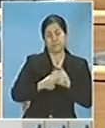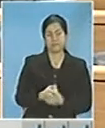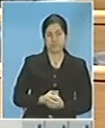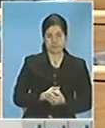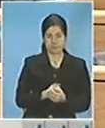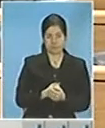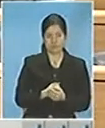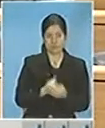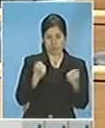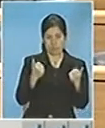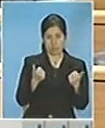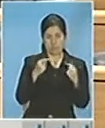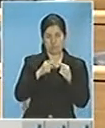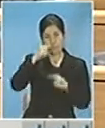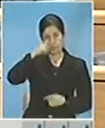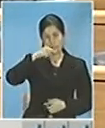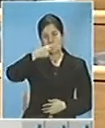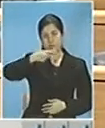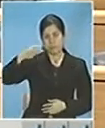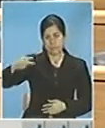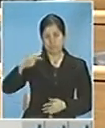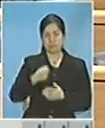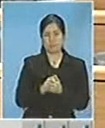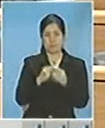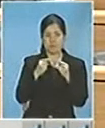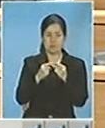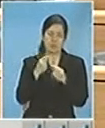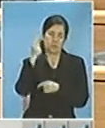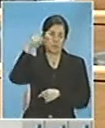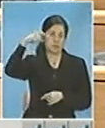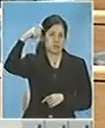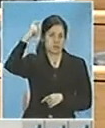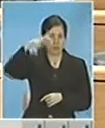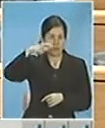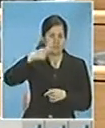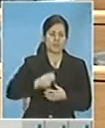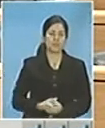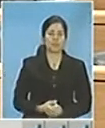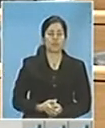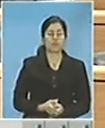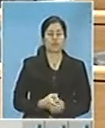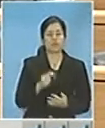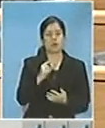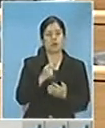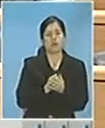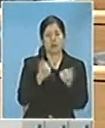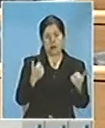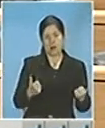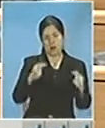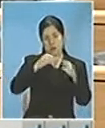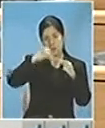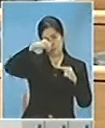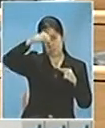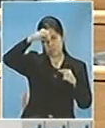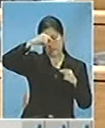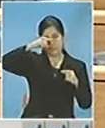คะเดี๋ยวนี้นั้นภาษาไทยนั้นที่ประเทศพม่าที่ประเทศพม่านะคะมีการเรียนภาษา